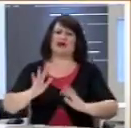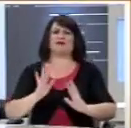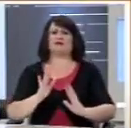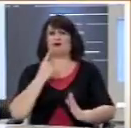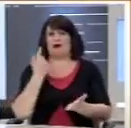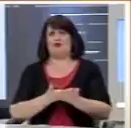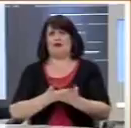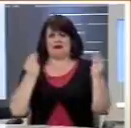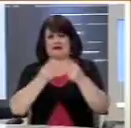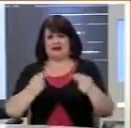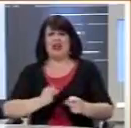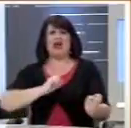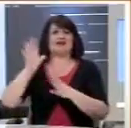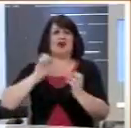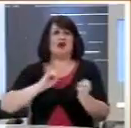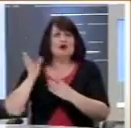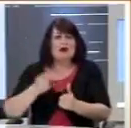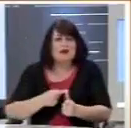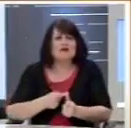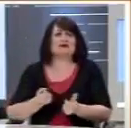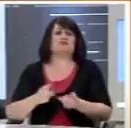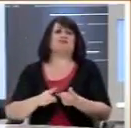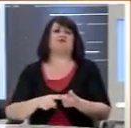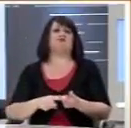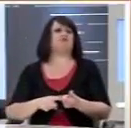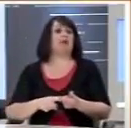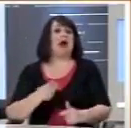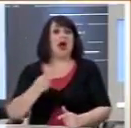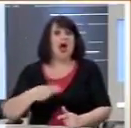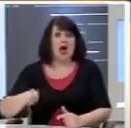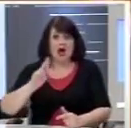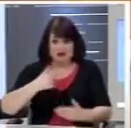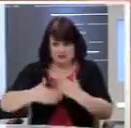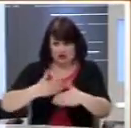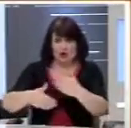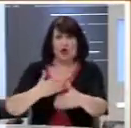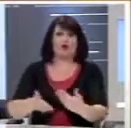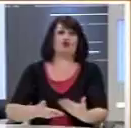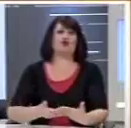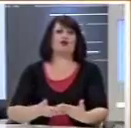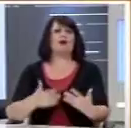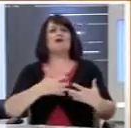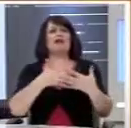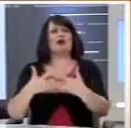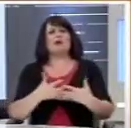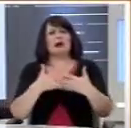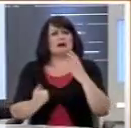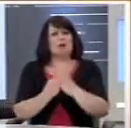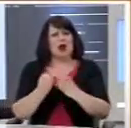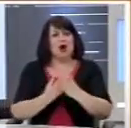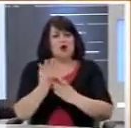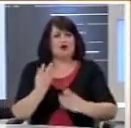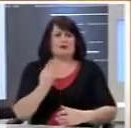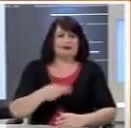τα στοιχεία για τις εξαγωγές, το λένε τα στοιχεία για την αύξηση χρόνο με χρόνο και της βιομηχανικής παραγωγής και